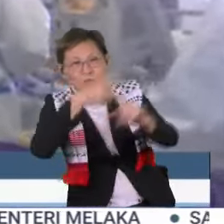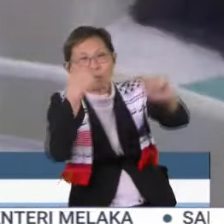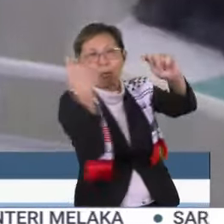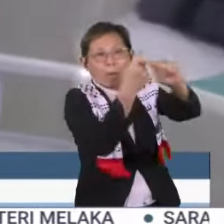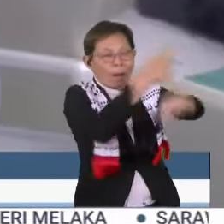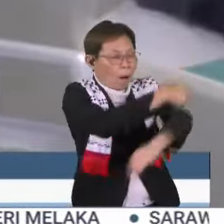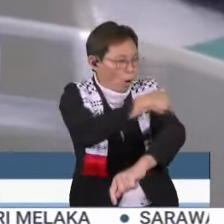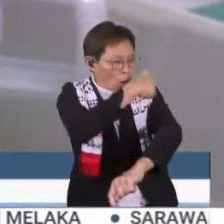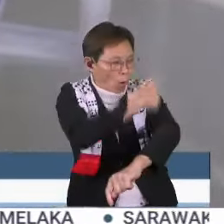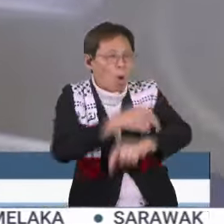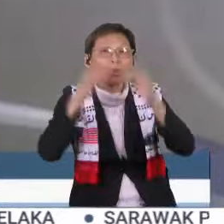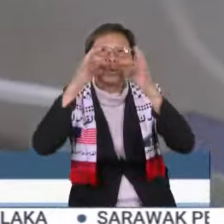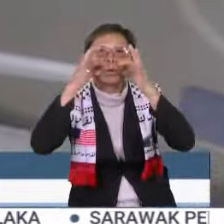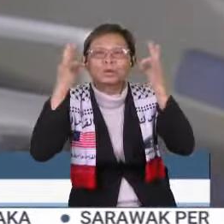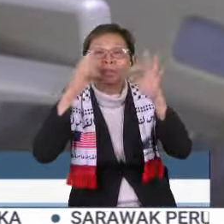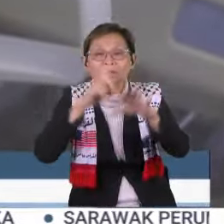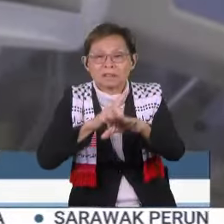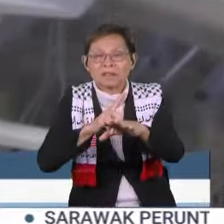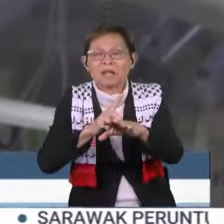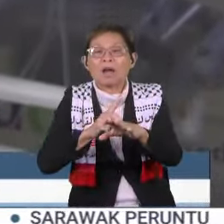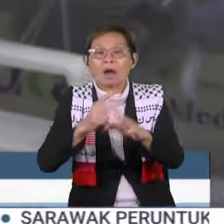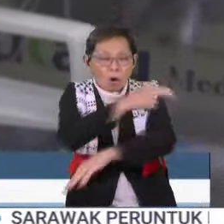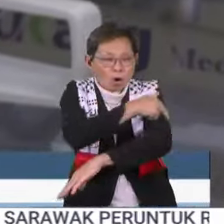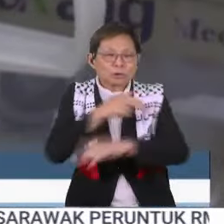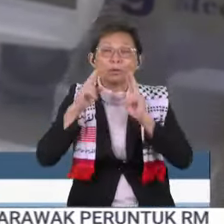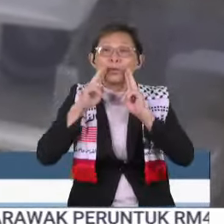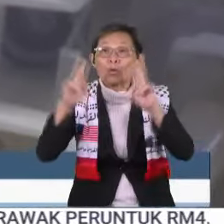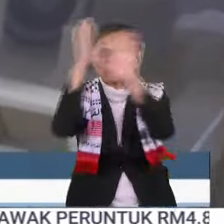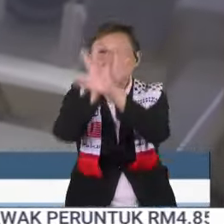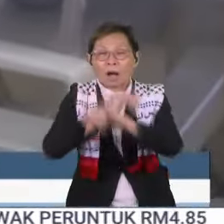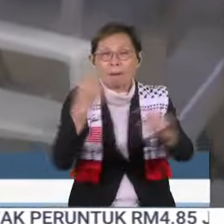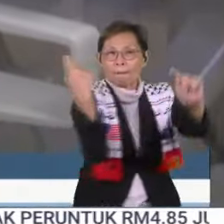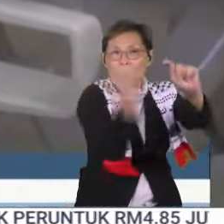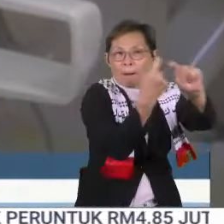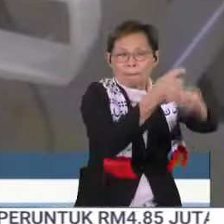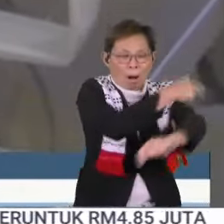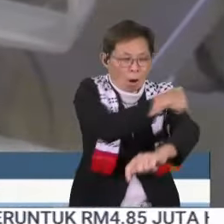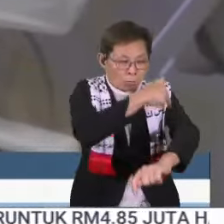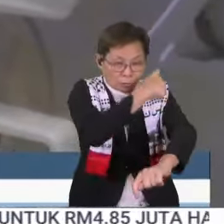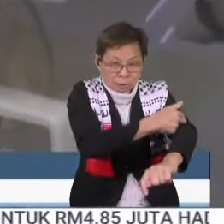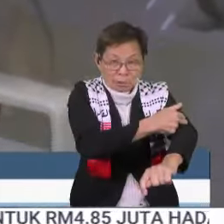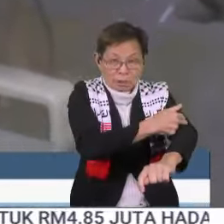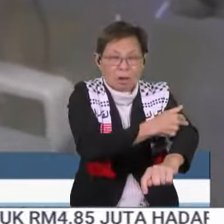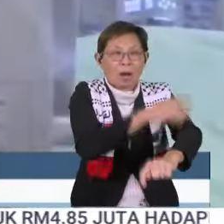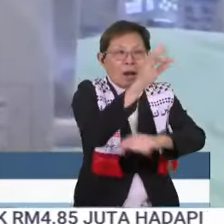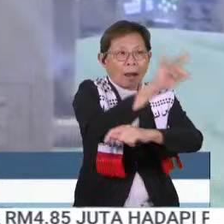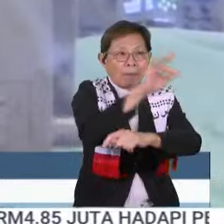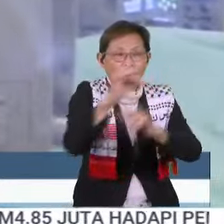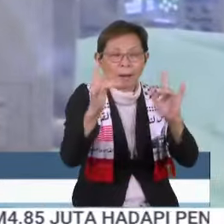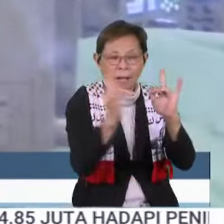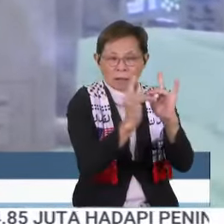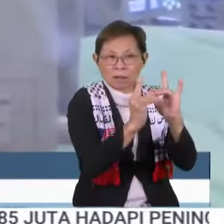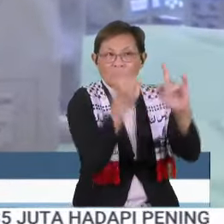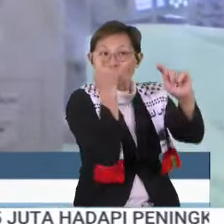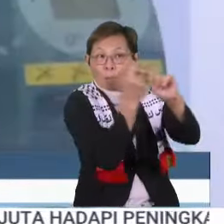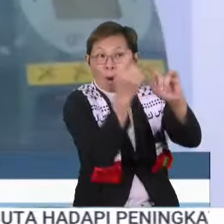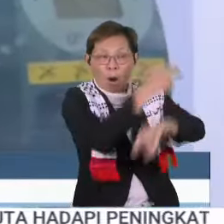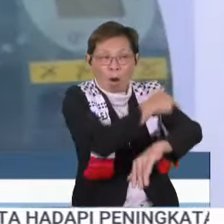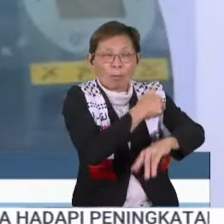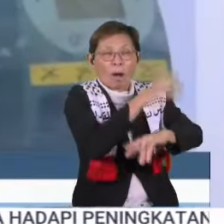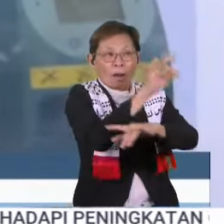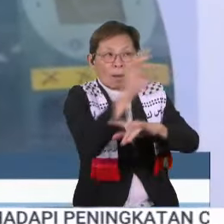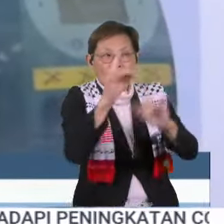pembinaan hospital lapangan Kuching di Hospital Umum Sarawak. Katanya, pembinaan hospital lapangan berkapasiti 88 katil tersebut